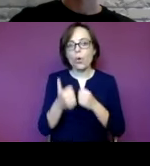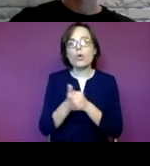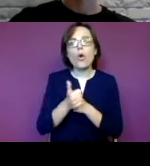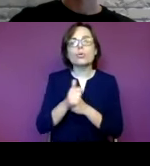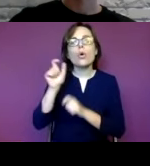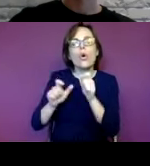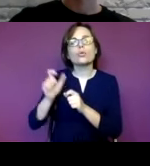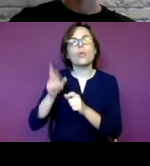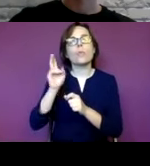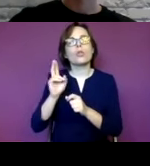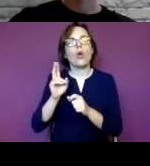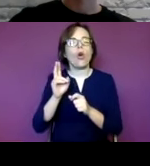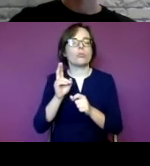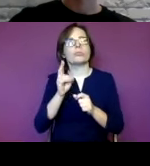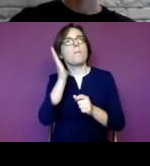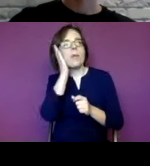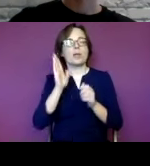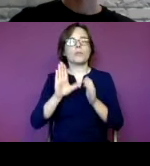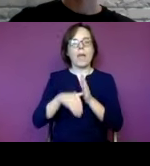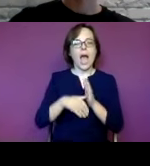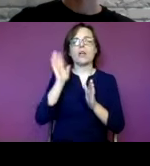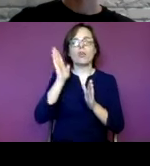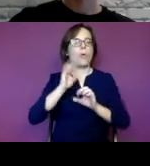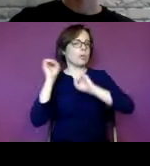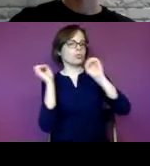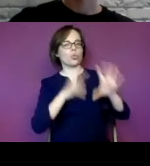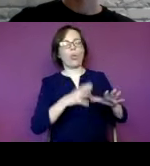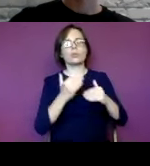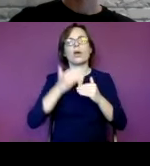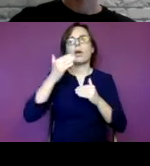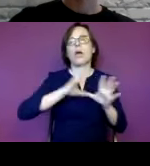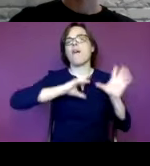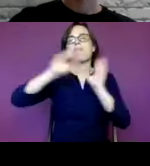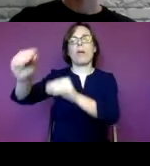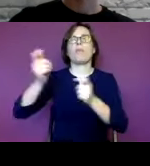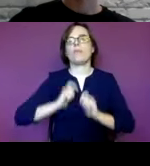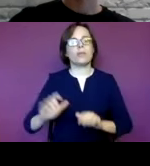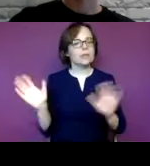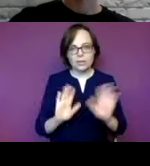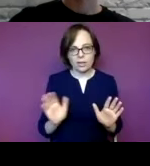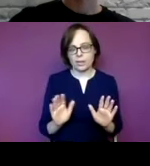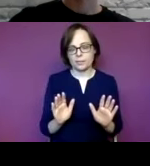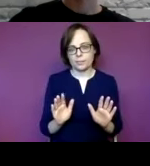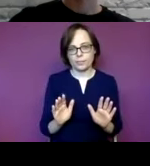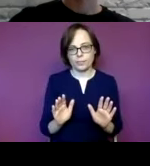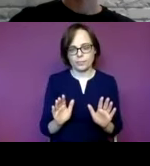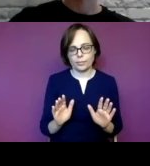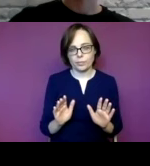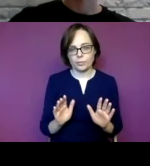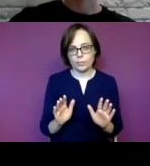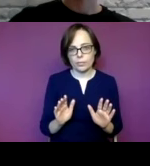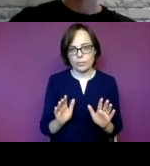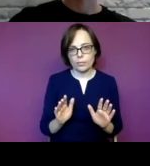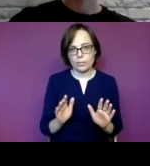Mam na myśli nie przedmieścia i te tereny podaglomeracyjne, tylko rzeczywiście tereny, jak to Państwo powiedzieliście, peryferyjne, że jednak jest to